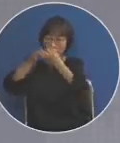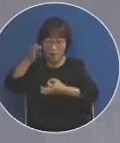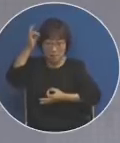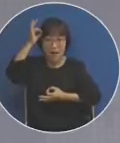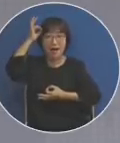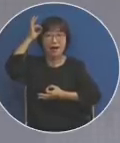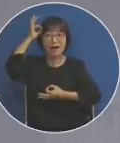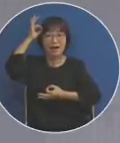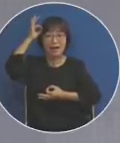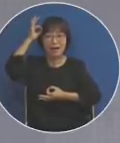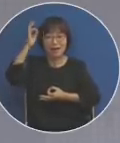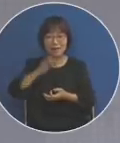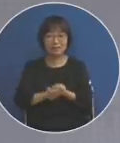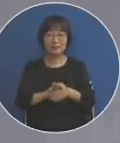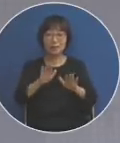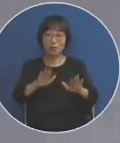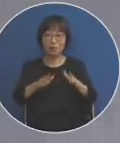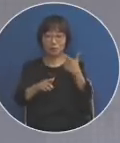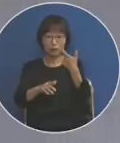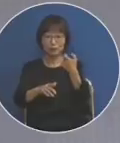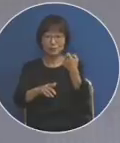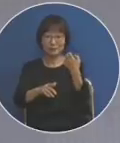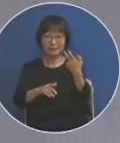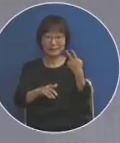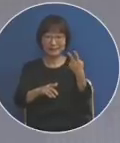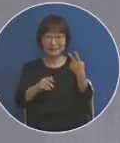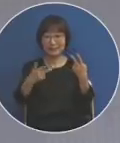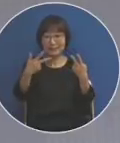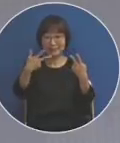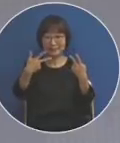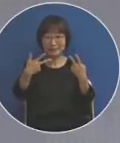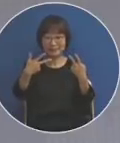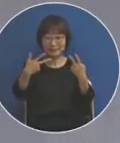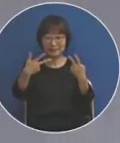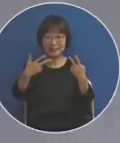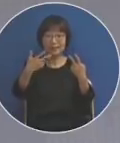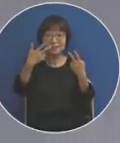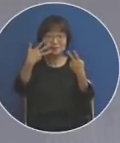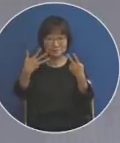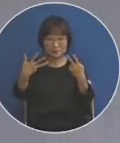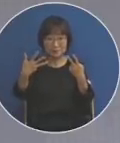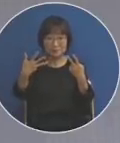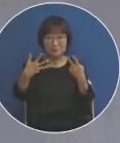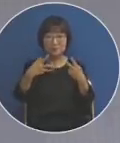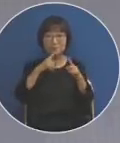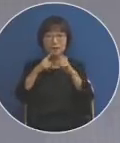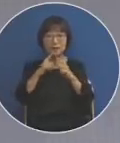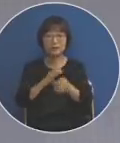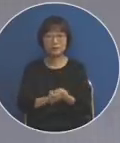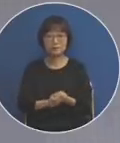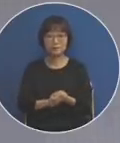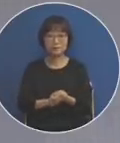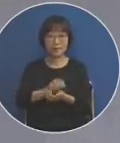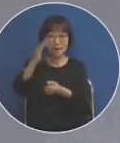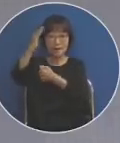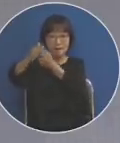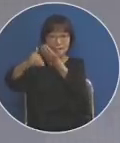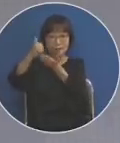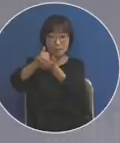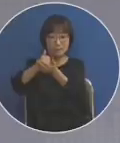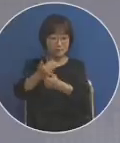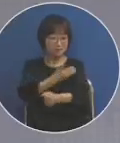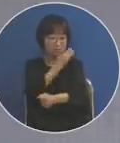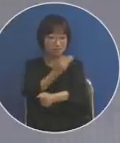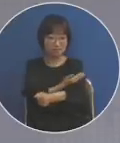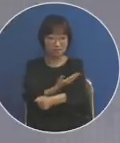you no rest. 그게 7절이에요. That is verse 7. 오늘도 8절 이렇게 말했습니다. And then it says in verse 8. 오른팔 능력의